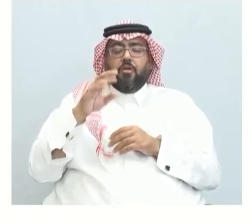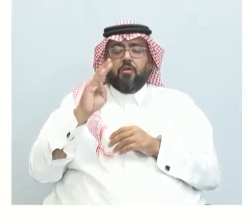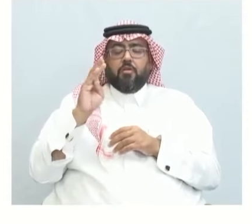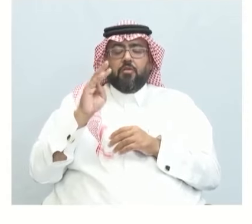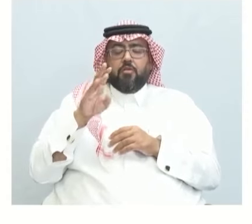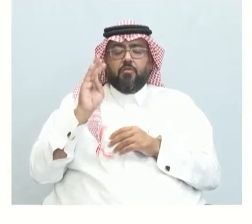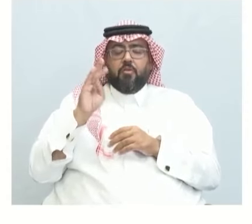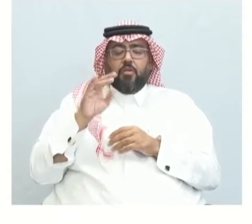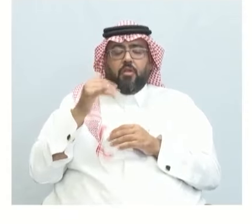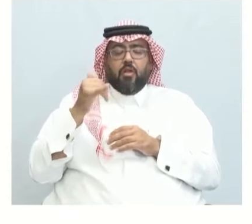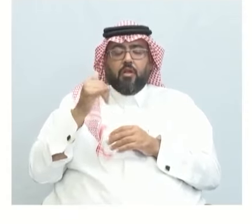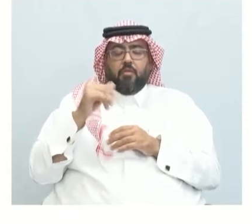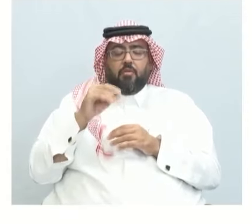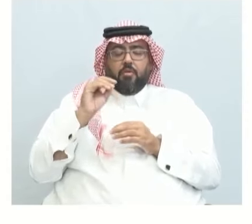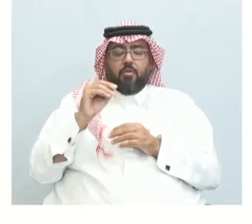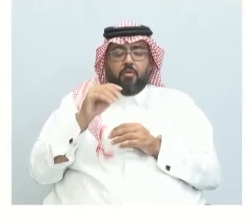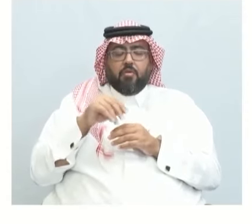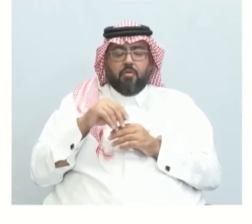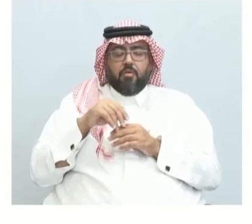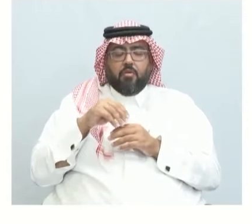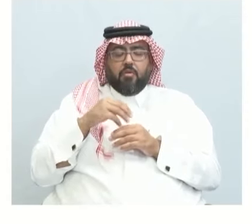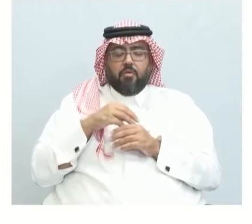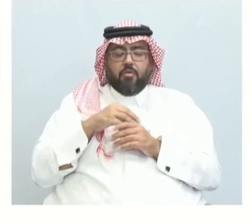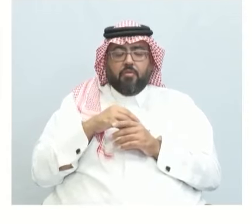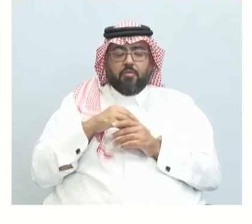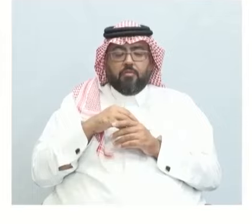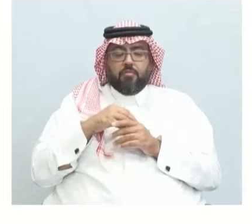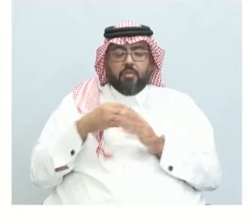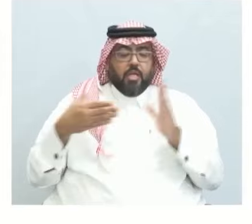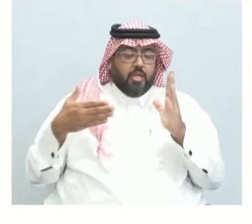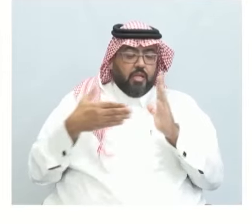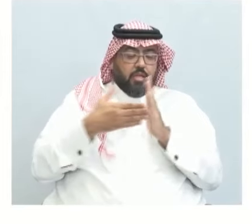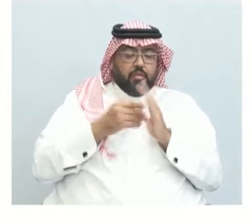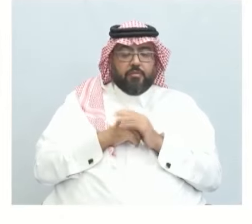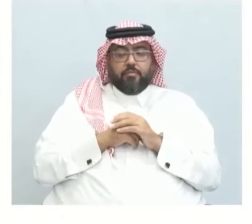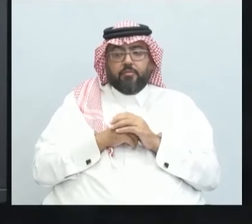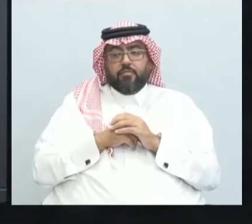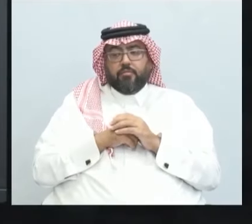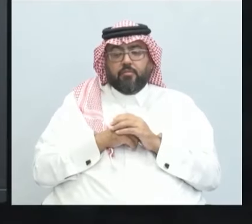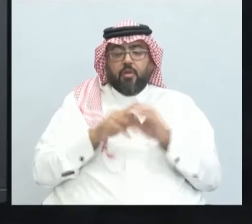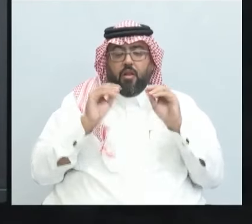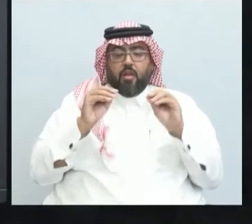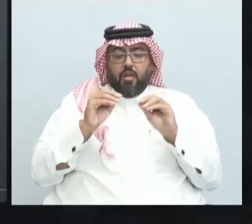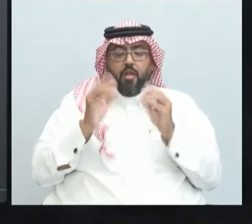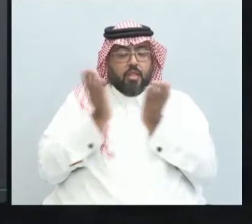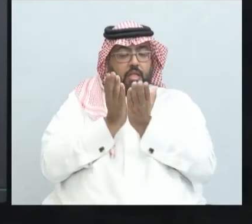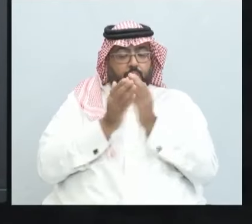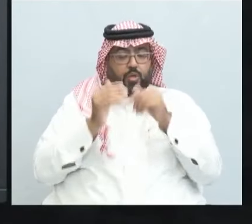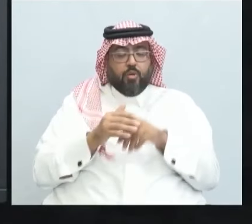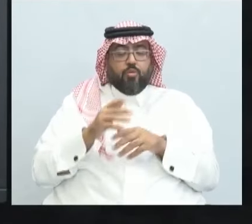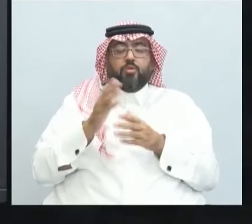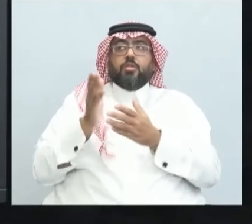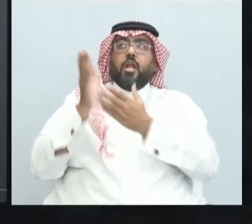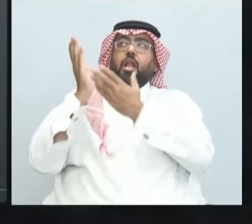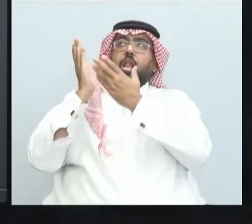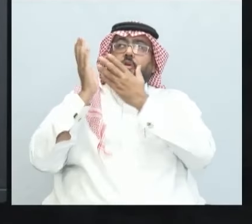وصفات العرب التي ذكرت ايضا من كثيره هذا ما اردنا ان نورده في هذا الدرس وصلى